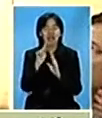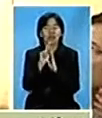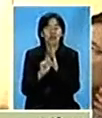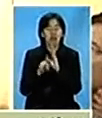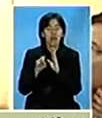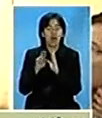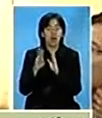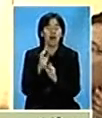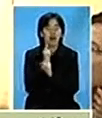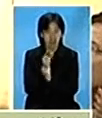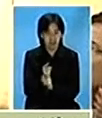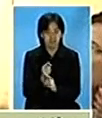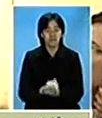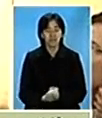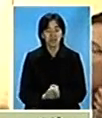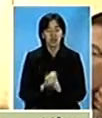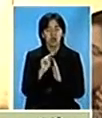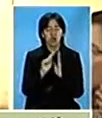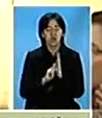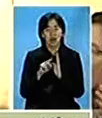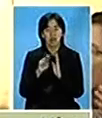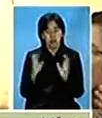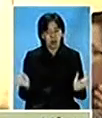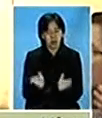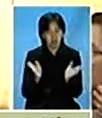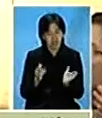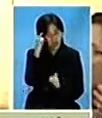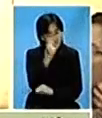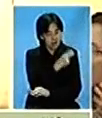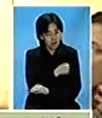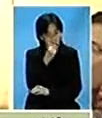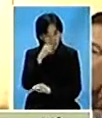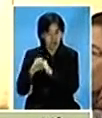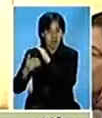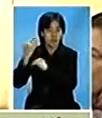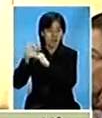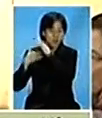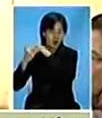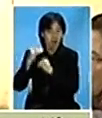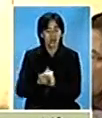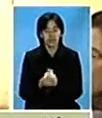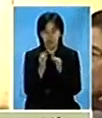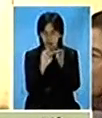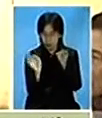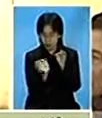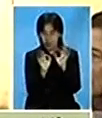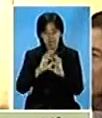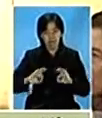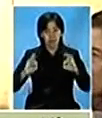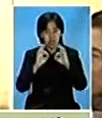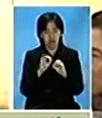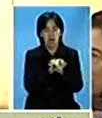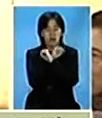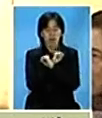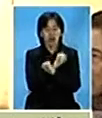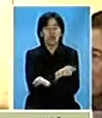บ.นี้นะครับพ.ร.บ.คุ้มครองและส่งเสริมภูมิปัญญาการแพทย์แผนไทยเนี่ยพ พรบนี้มีสาระสำคัญในการคุ้มครองในการป้องกัน